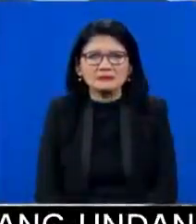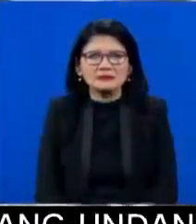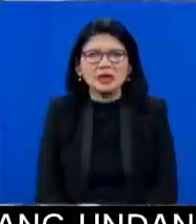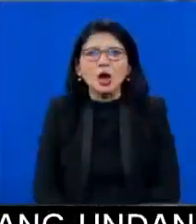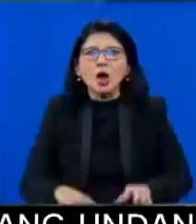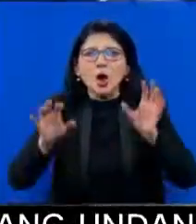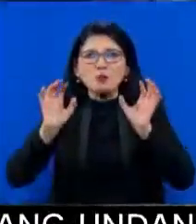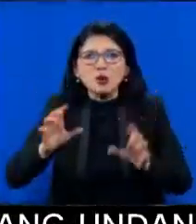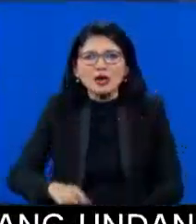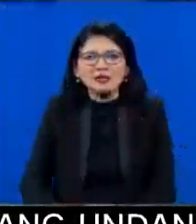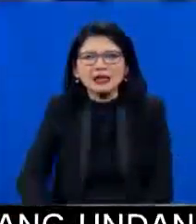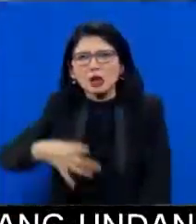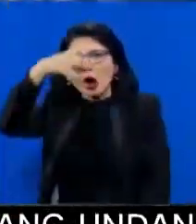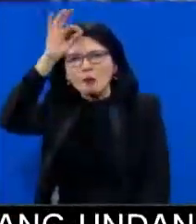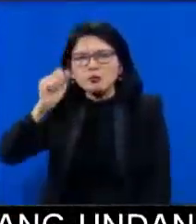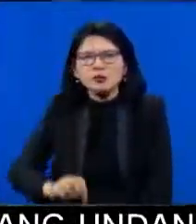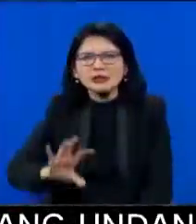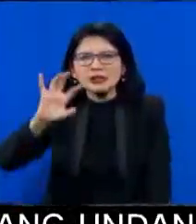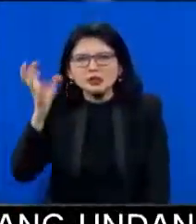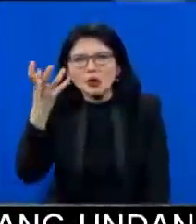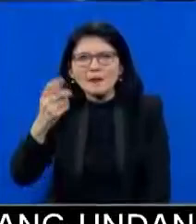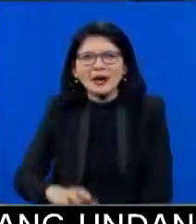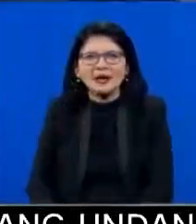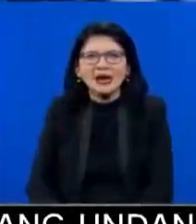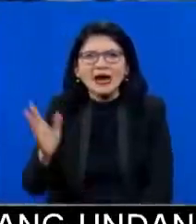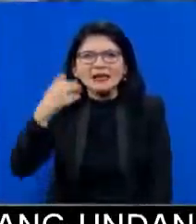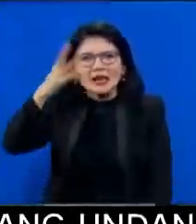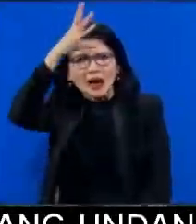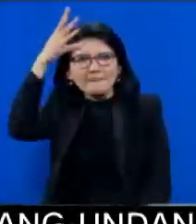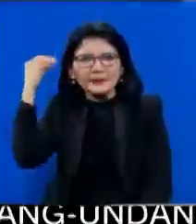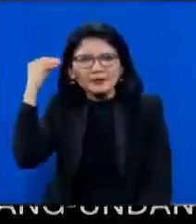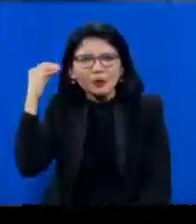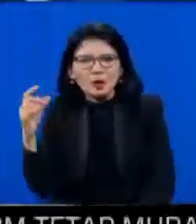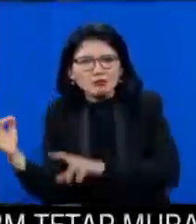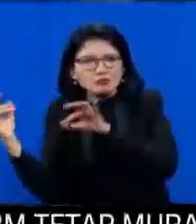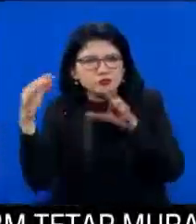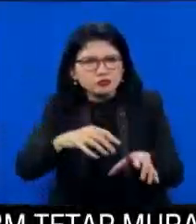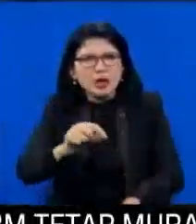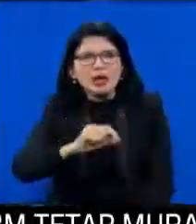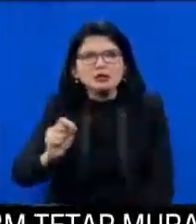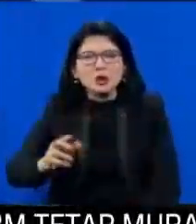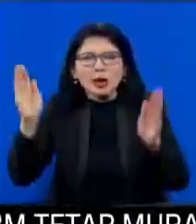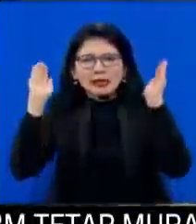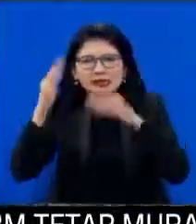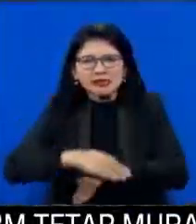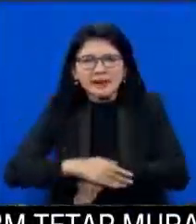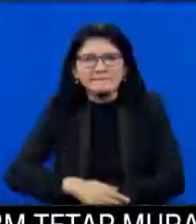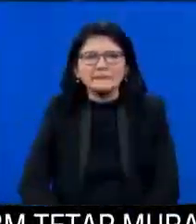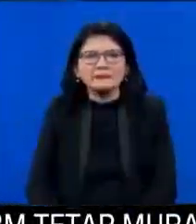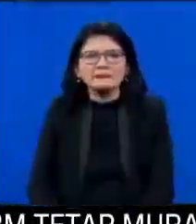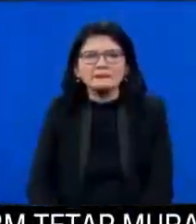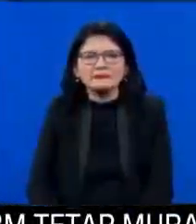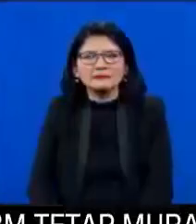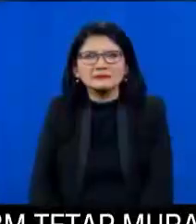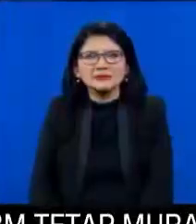Ratusan personel gabungan dari Polres Jombang, Polda Jawa Timur, dan pasukan Brimob dikerahkan untuk mengepung pondok pesantren Sidikiyah di Desa Losari,